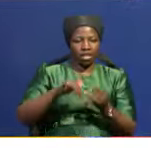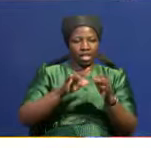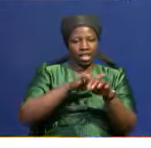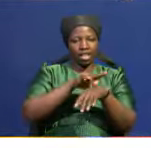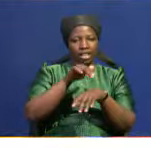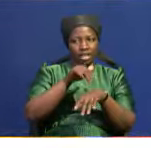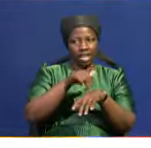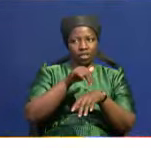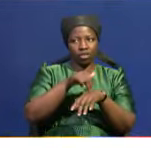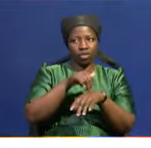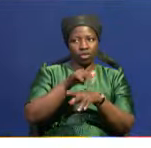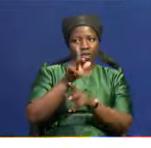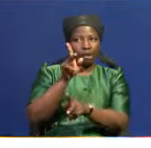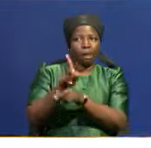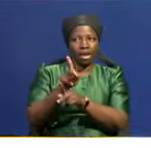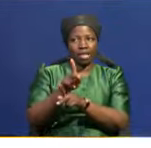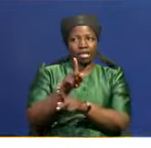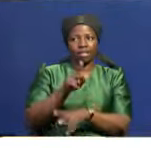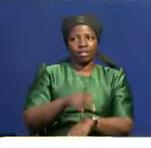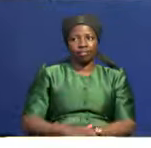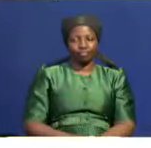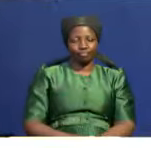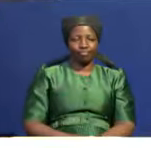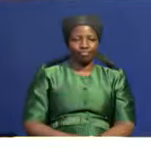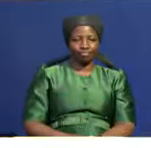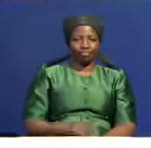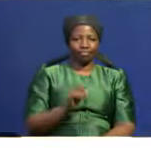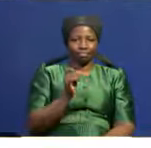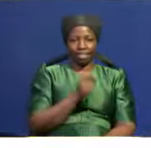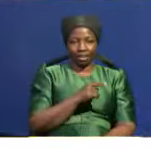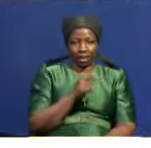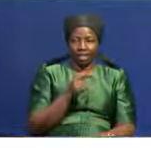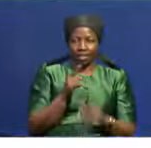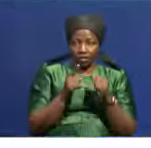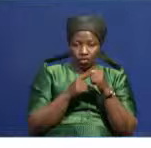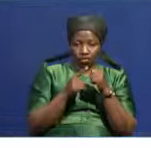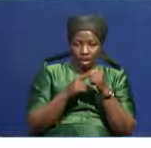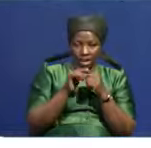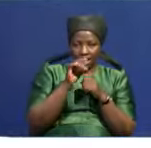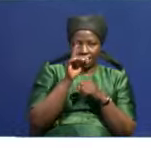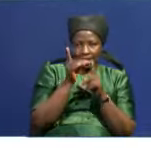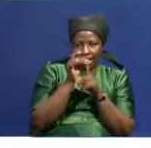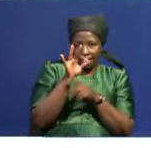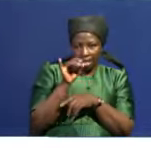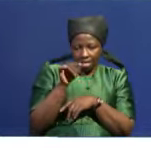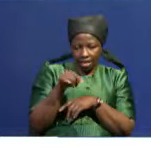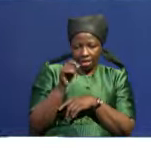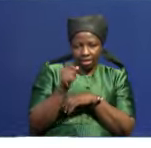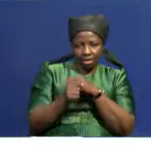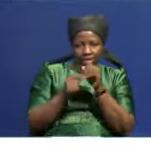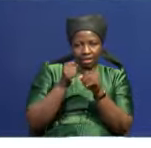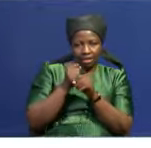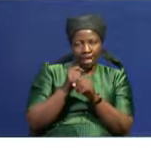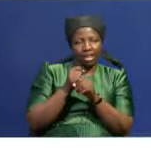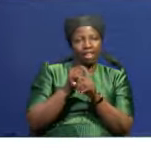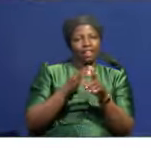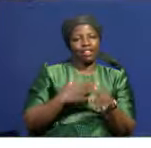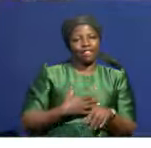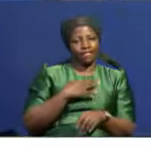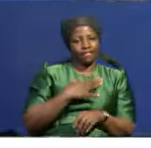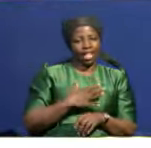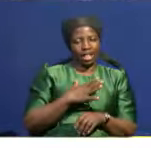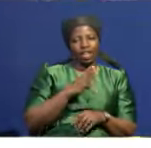ya Zhangjiajie. Kuanzia Julai 30 mwaka huu, watalii wa kigeni kutoka Hong Kong na